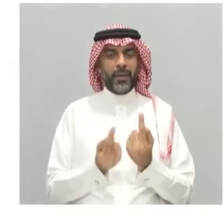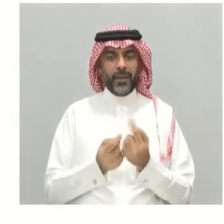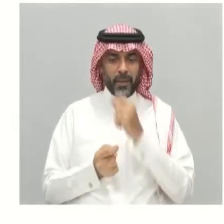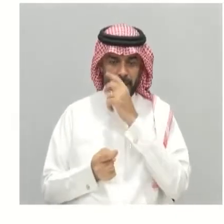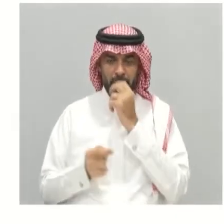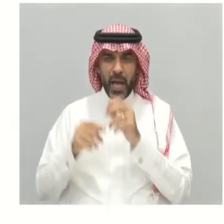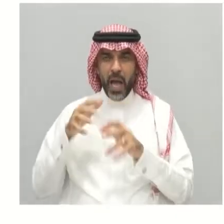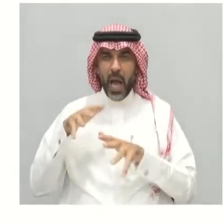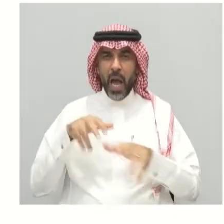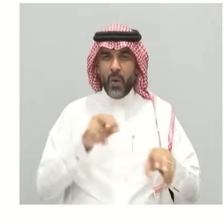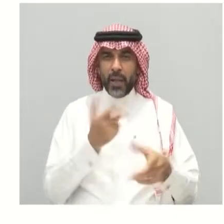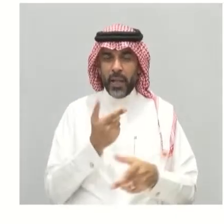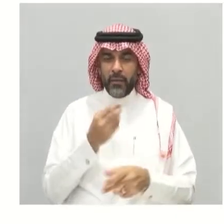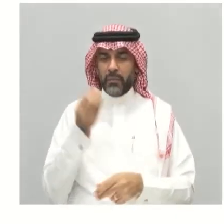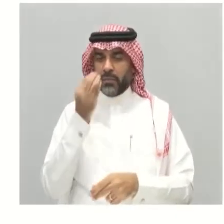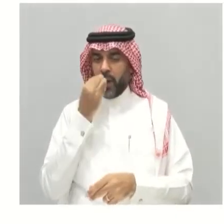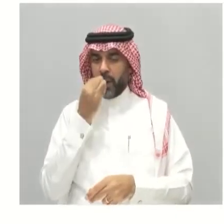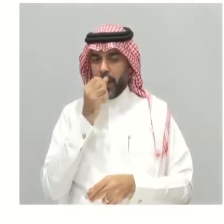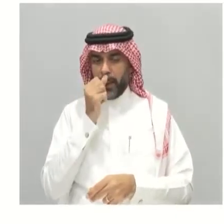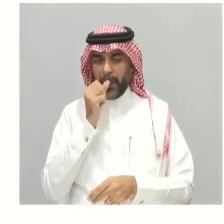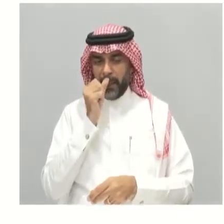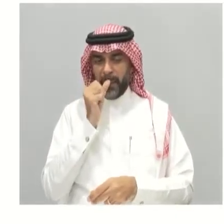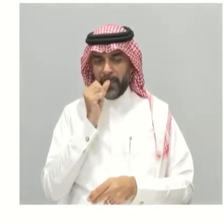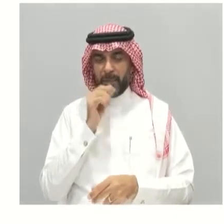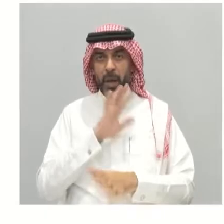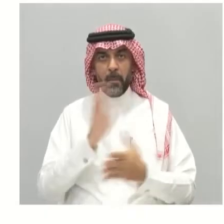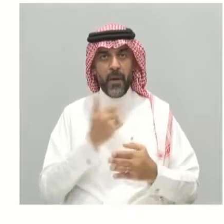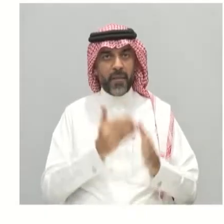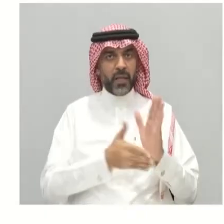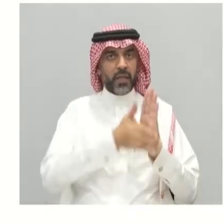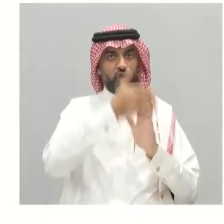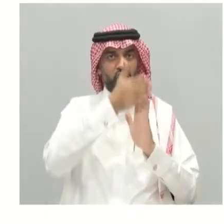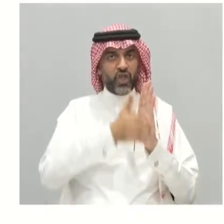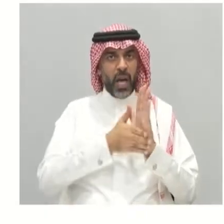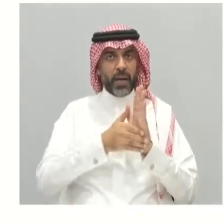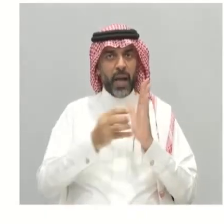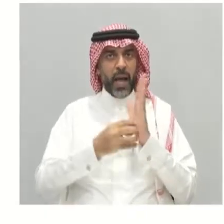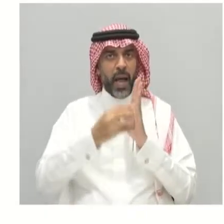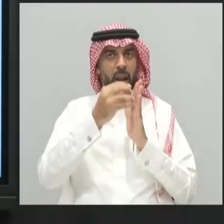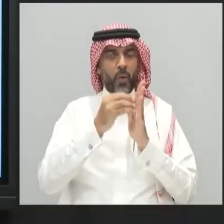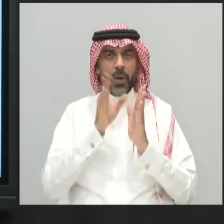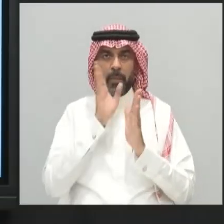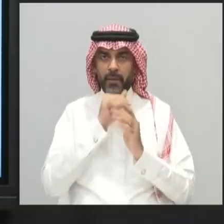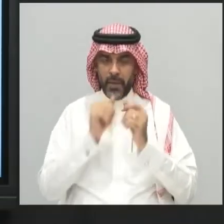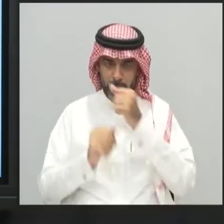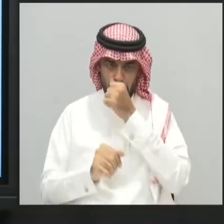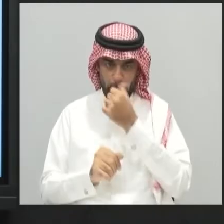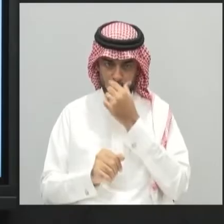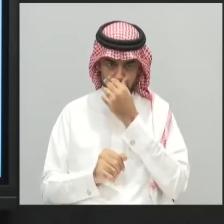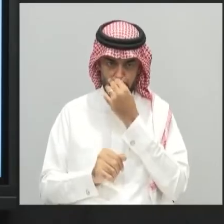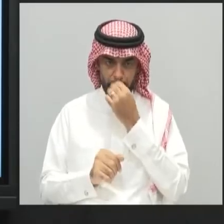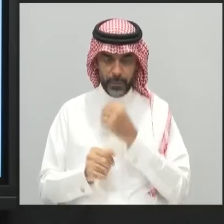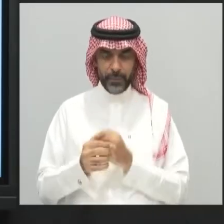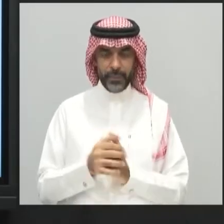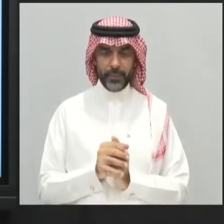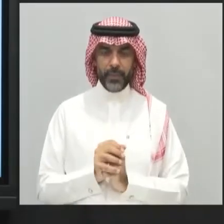عند عدم توفر توفر الضوء وايضا ليس لها جدار ماذا خلوي كما نعلم ان الخليه الحيوانيه لا تمتلك